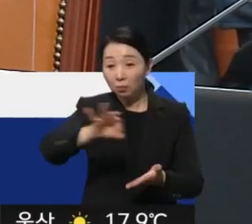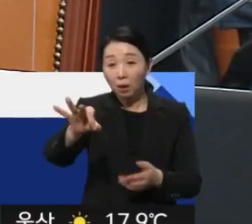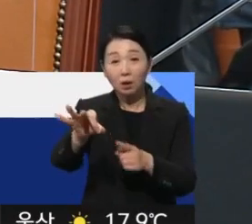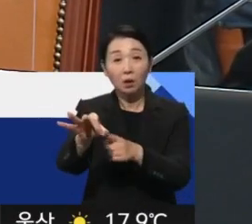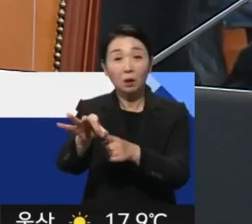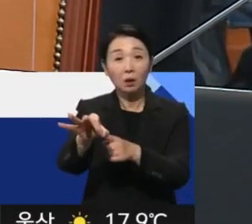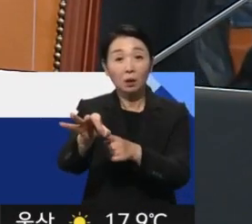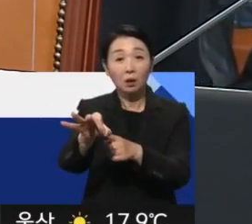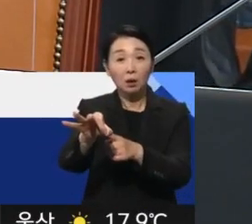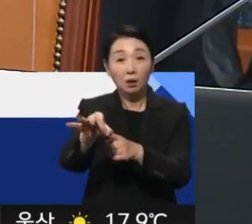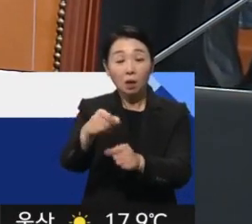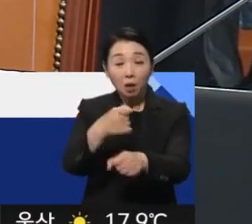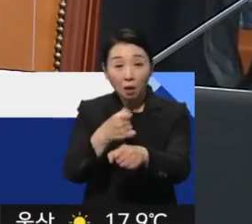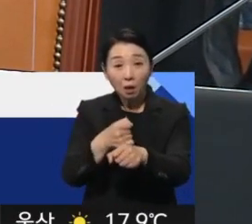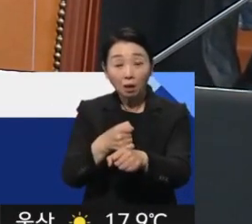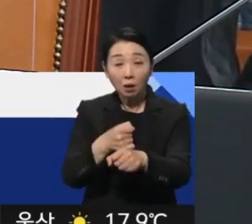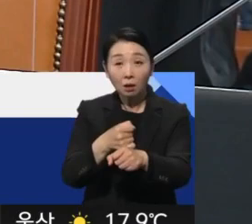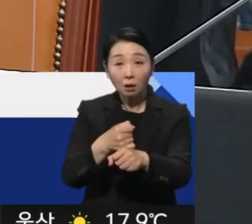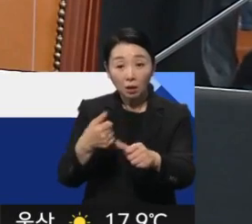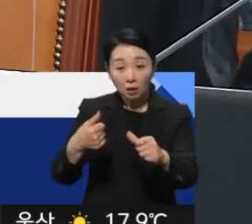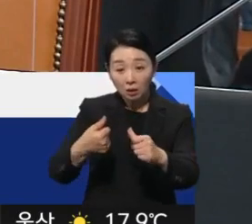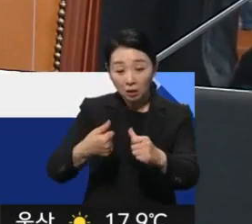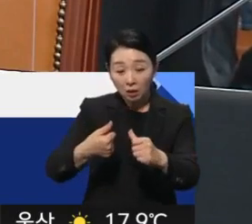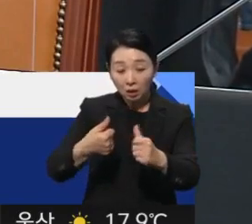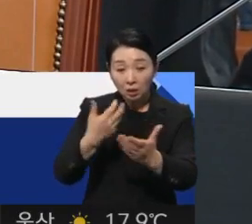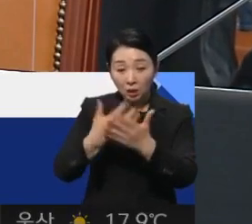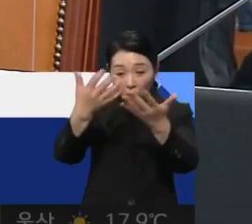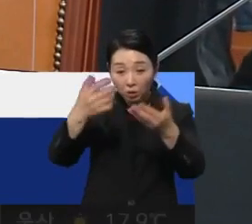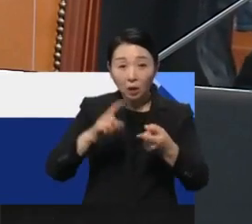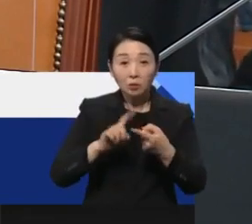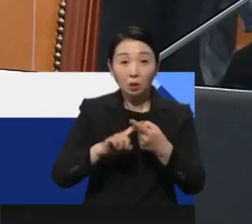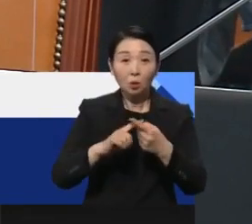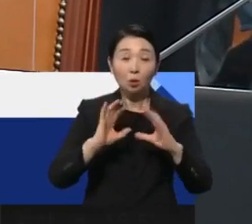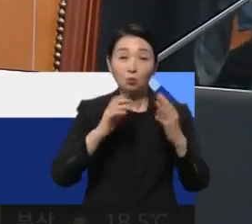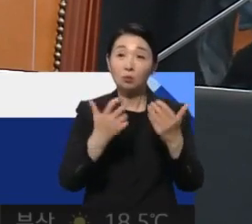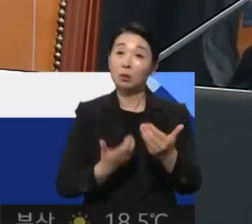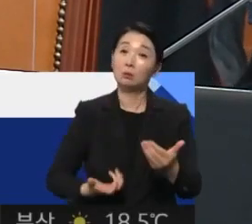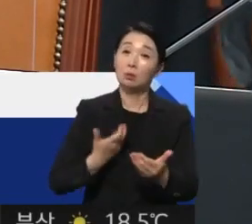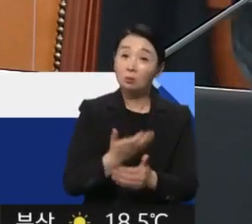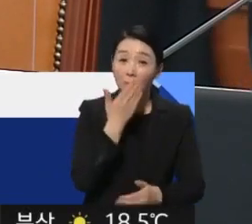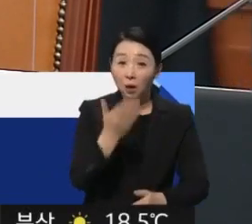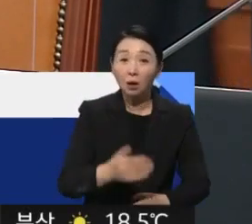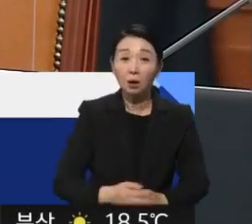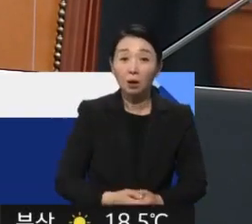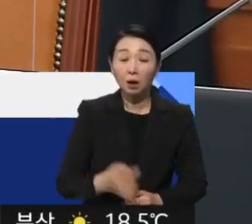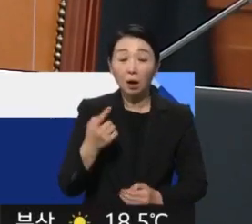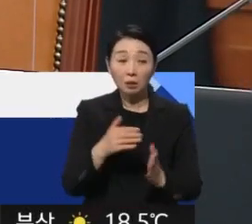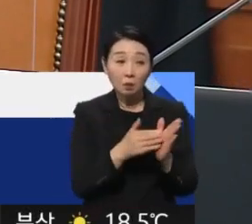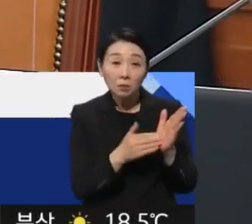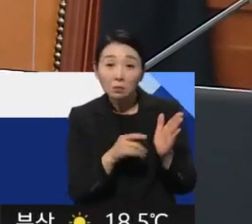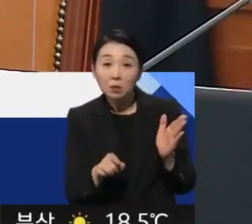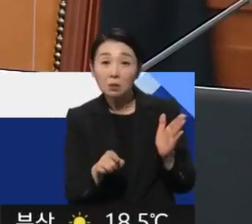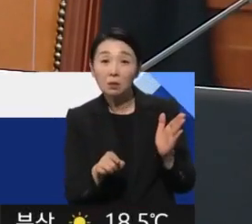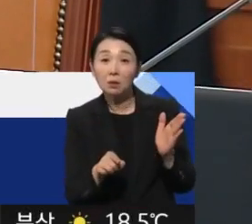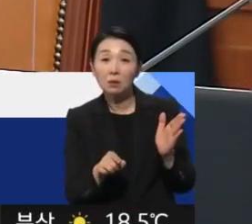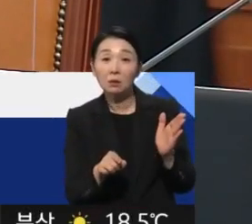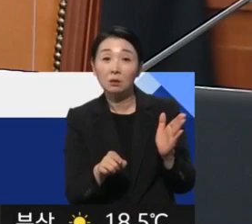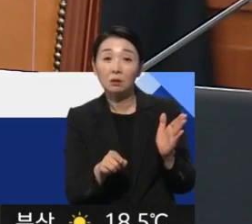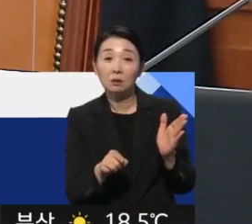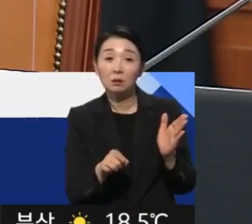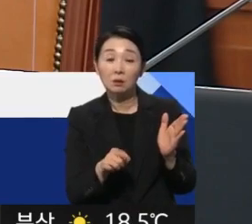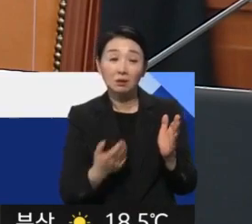지출 했으면 그 받은 자료에 대한 내용은 국회 당연히 제출할 수 있는 것이죠 근데 영업기미를 이유로